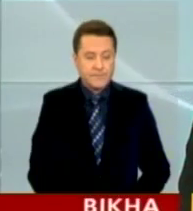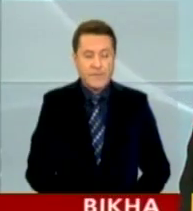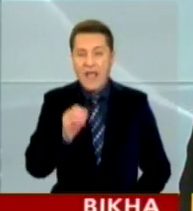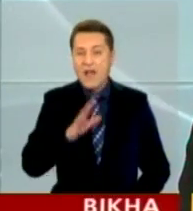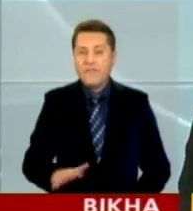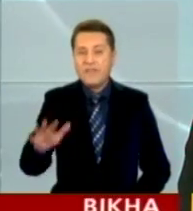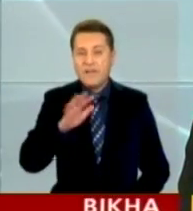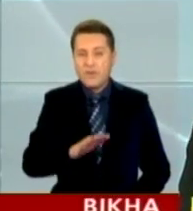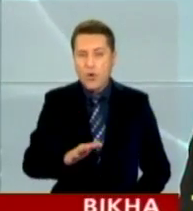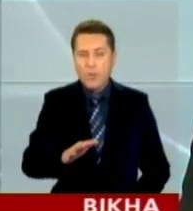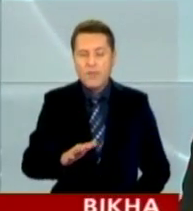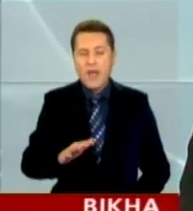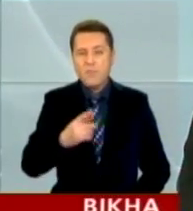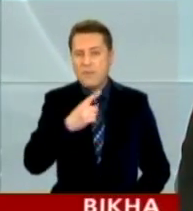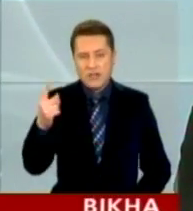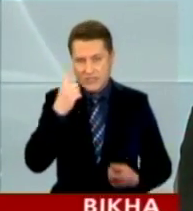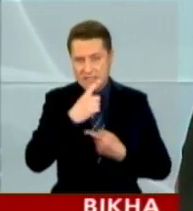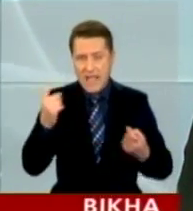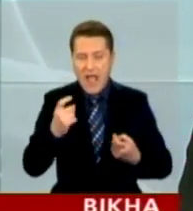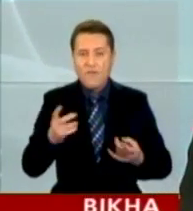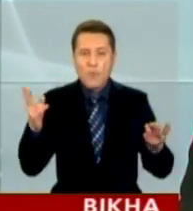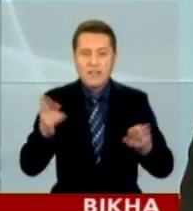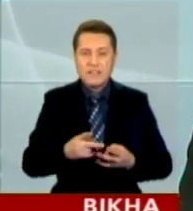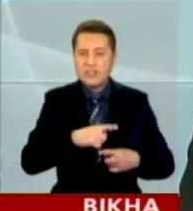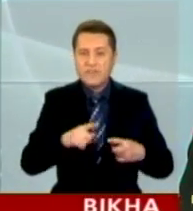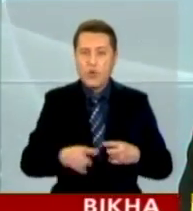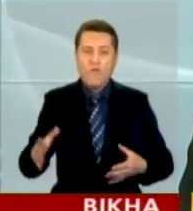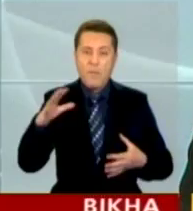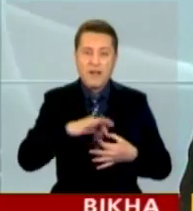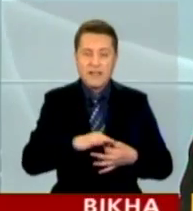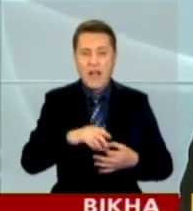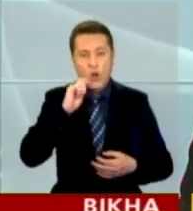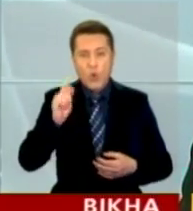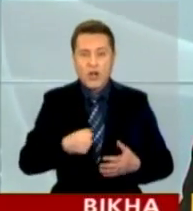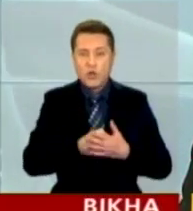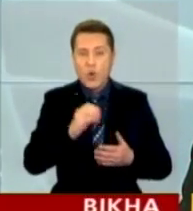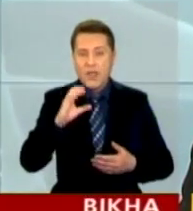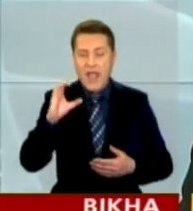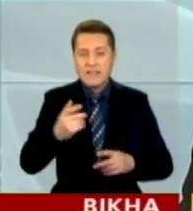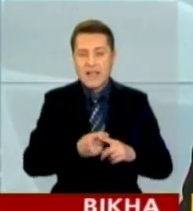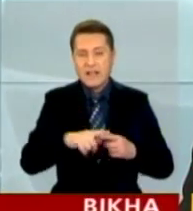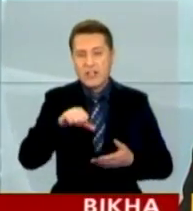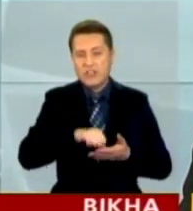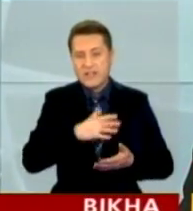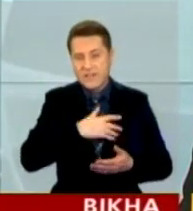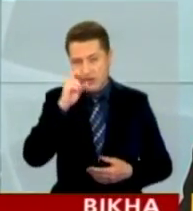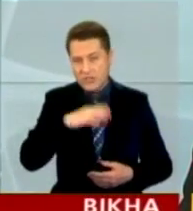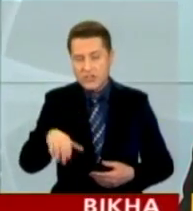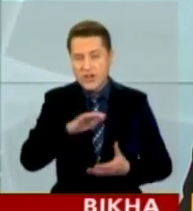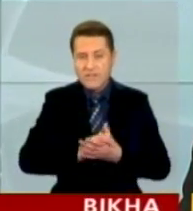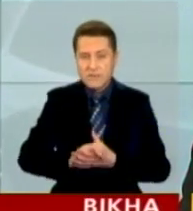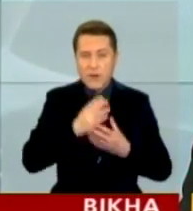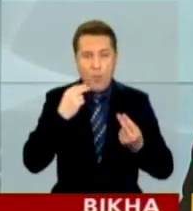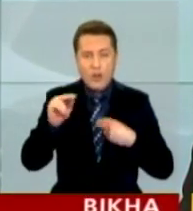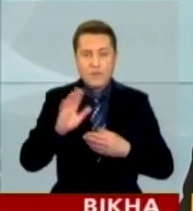в Європі пронали перші заяви про доцільність швидкого приєднання України до ЄС членство нашої держави в спілці значно поліпшить